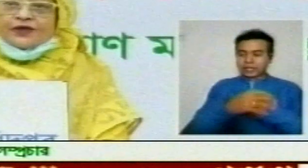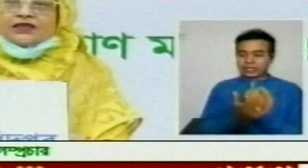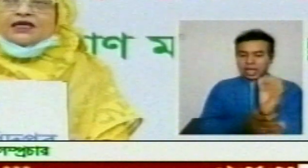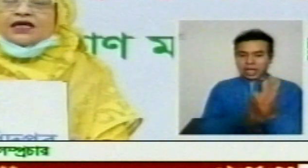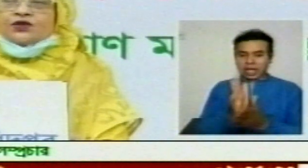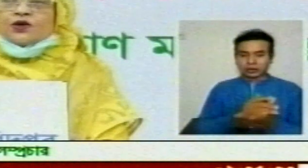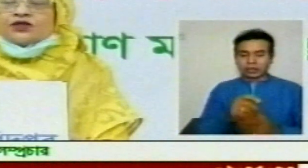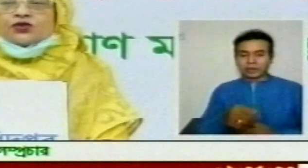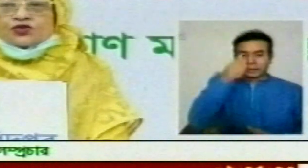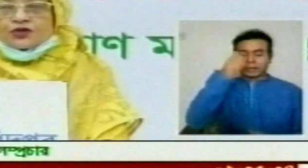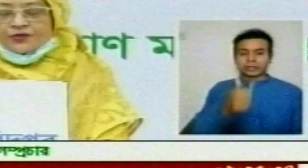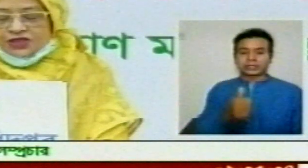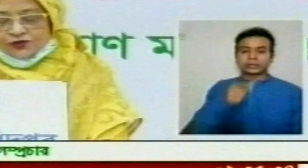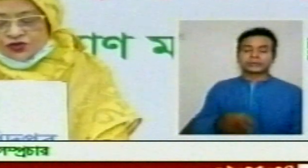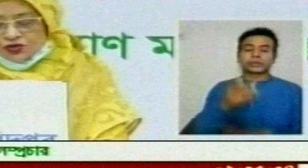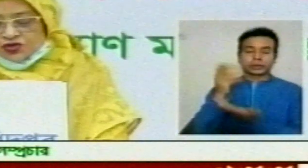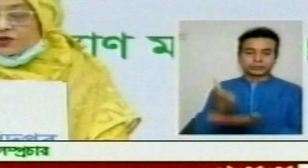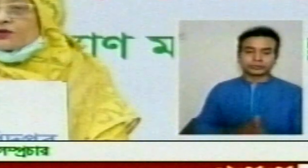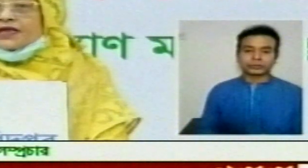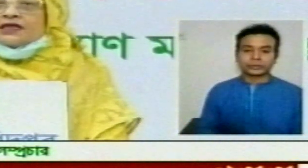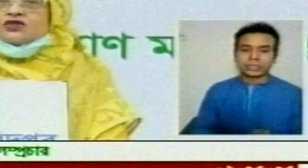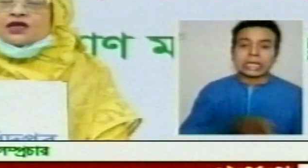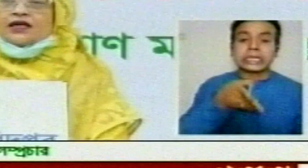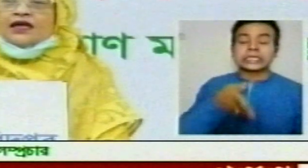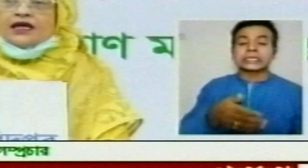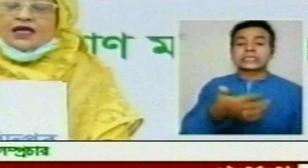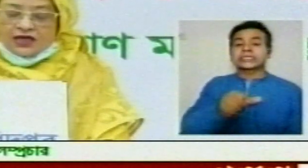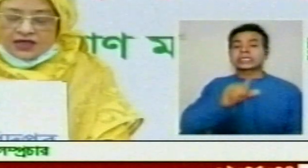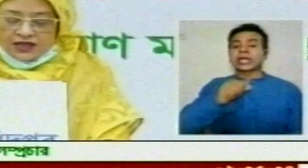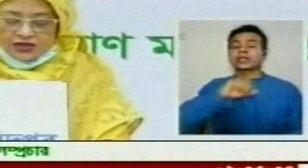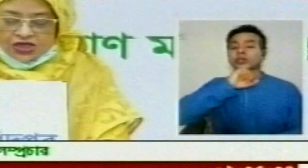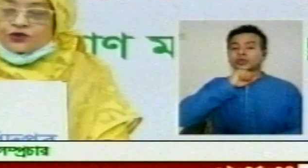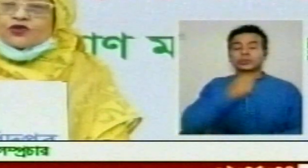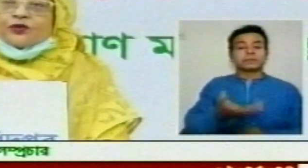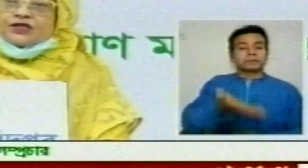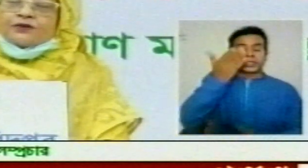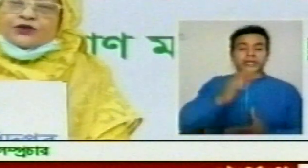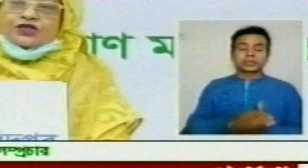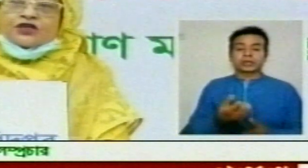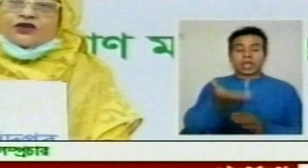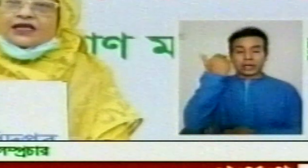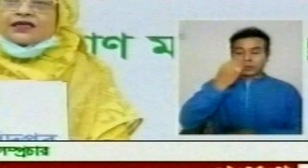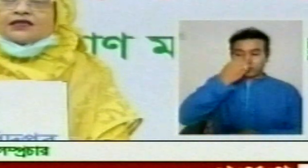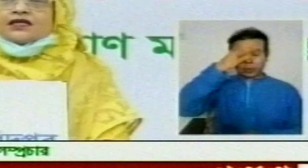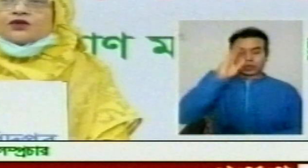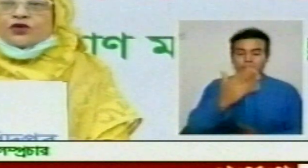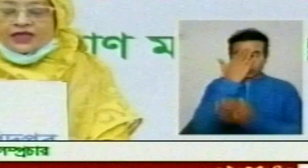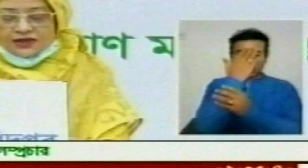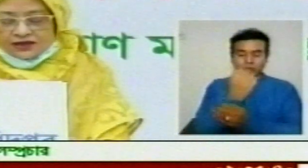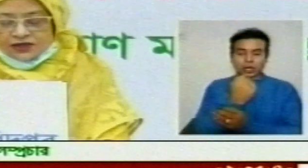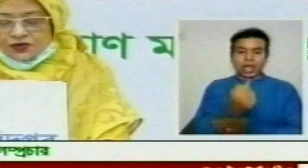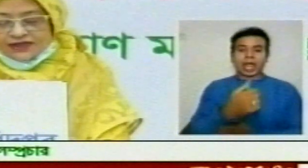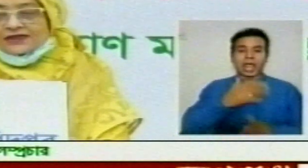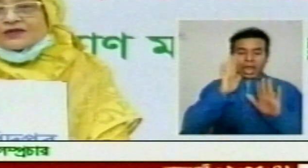সাবান পানি দিয়ে হাত ধোয়া, জনসমাবেশ এবং জনসমাগম এড়িয়ে চলা। ষাটোর্ধ্ব বেশ মানুষের অনেকের ক্ষেত্রে